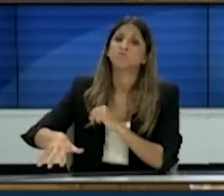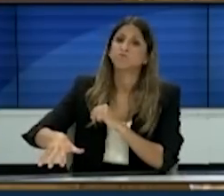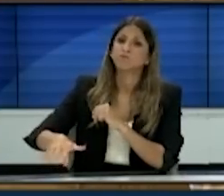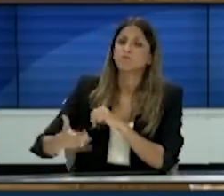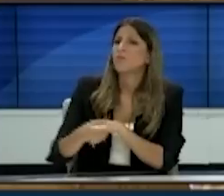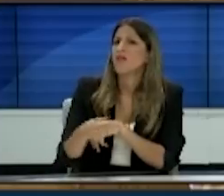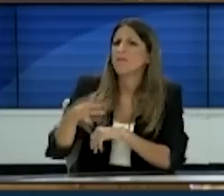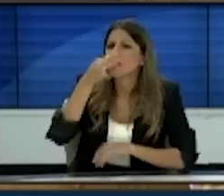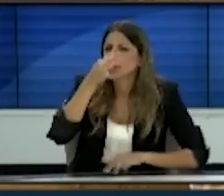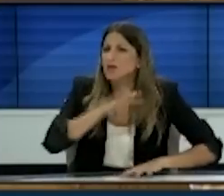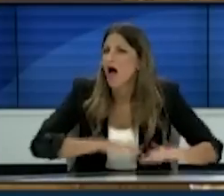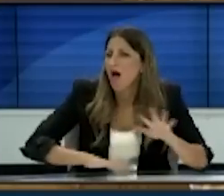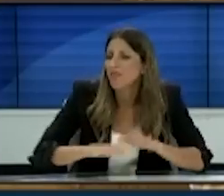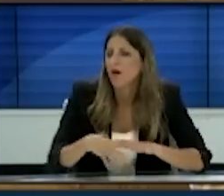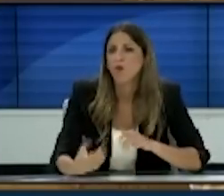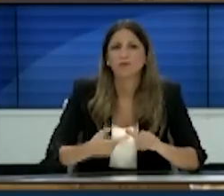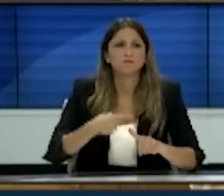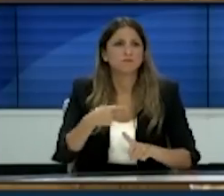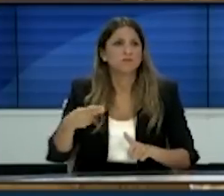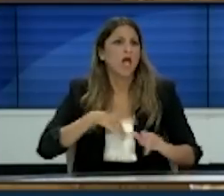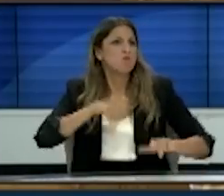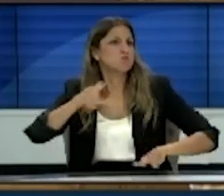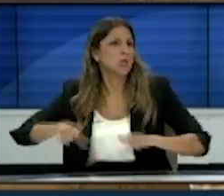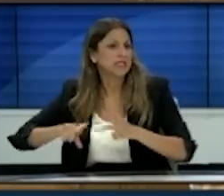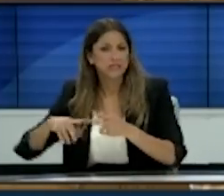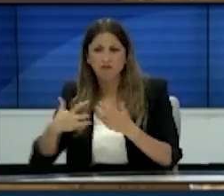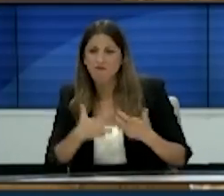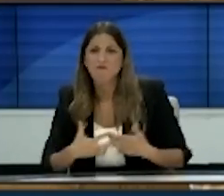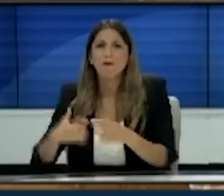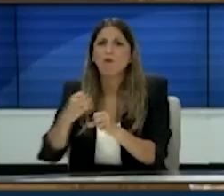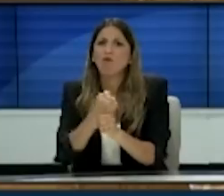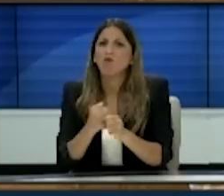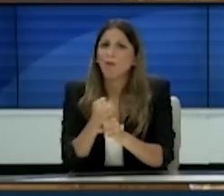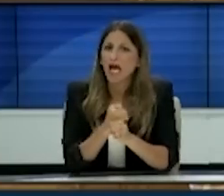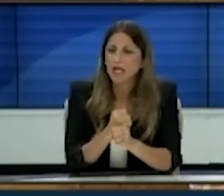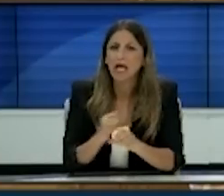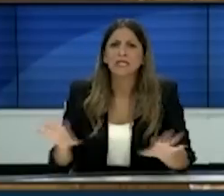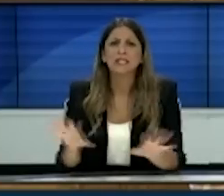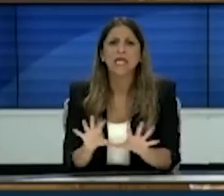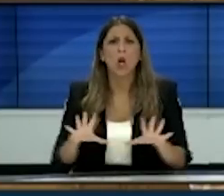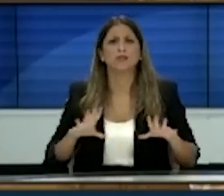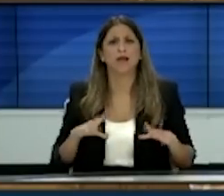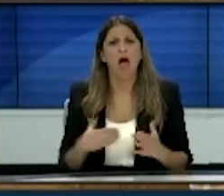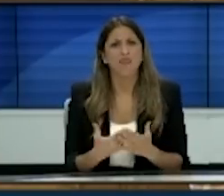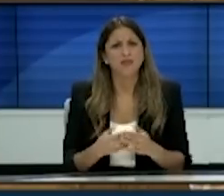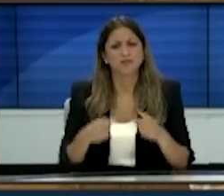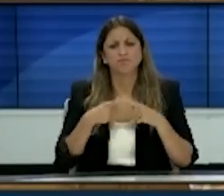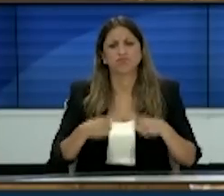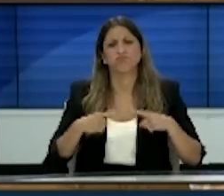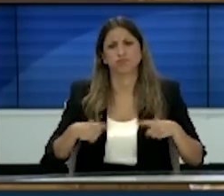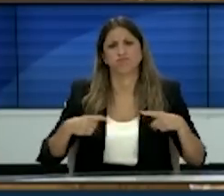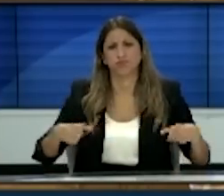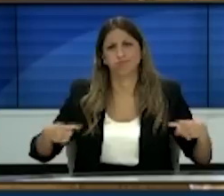ζητήματα σκανδάλων, των κολλητών, της Νοβάρτης, τηλεοπτικών αντιών άλλα και μάλιστα με τέτοιο